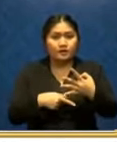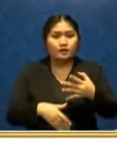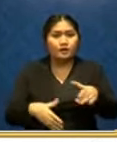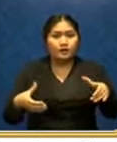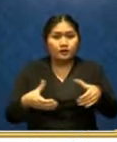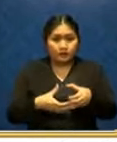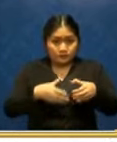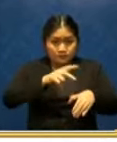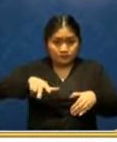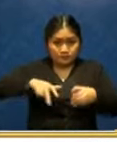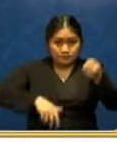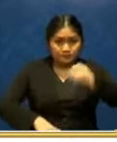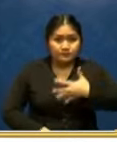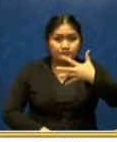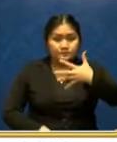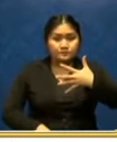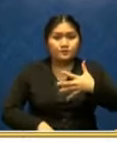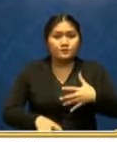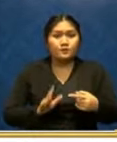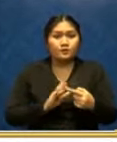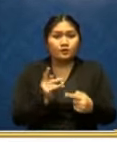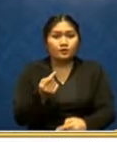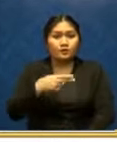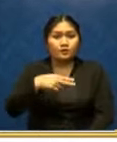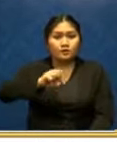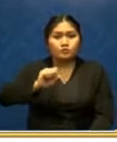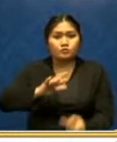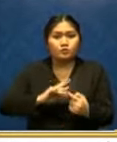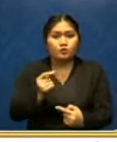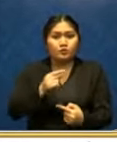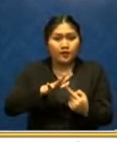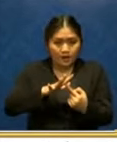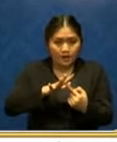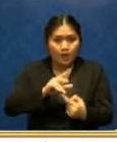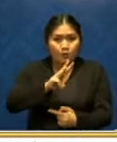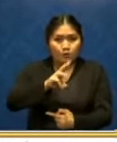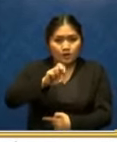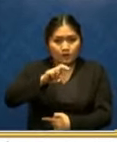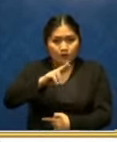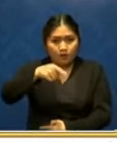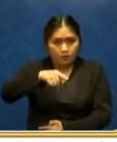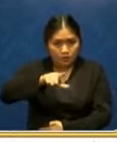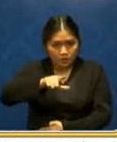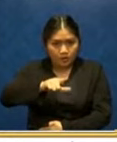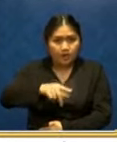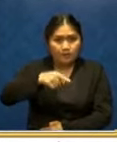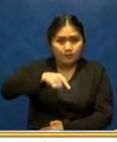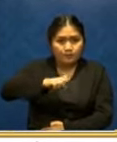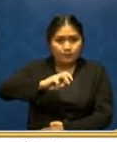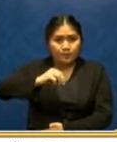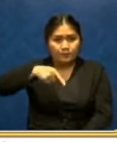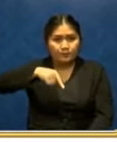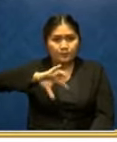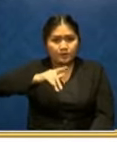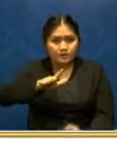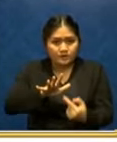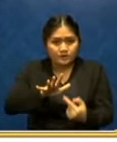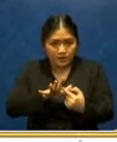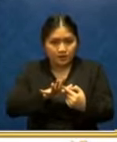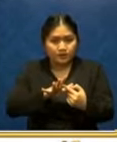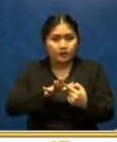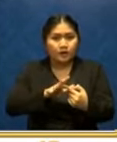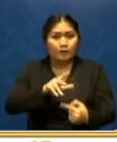ท่านครับนางเทียบจุฑาขาวขำนายวีรพลจิตสำริดนางสาวพิมพิชชาชัยสุภกิจเจริ